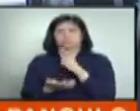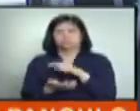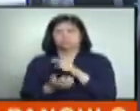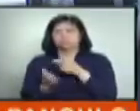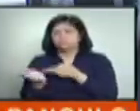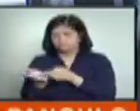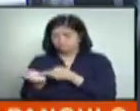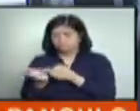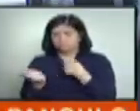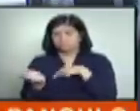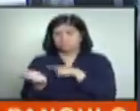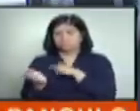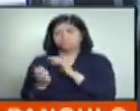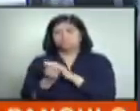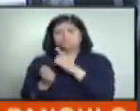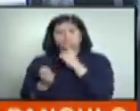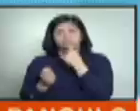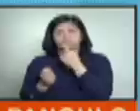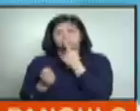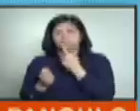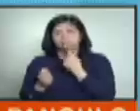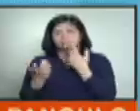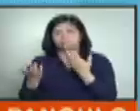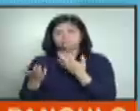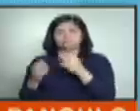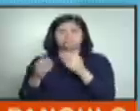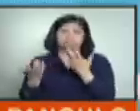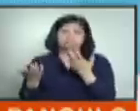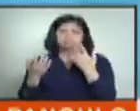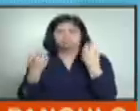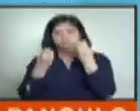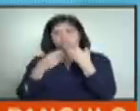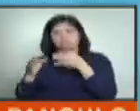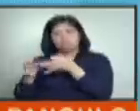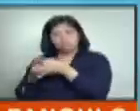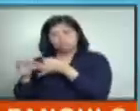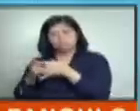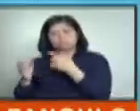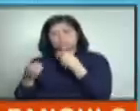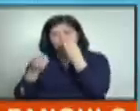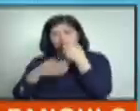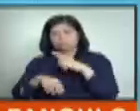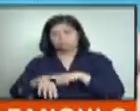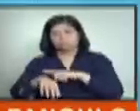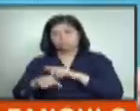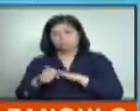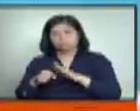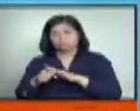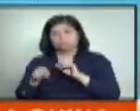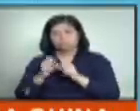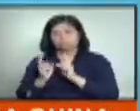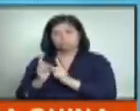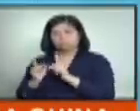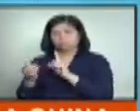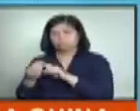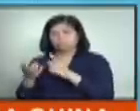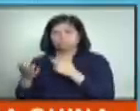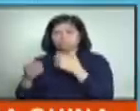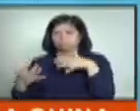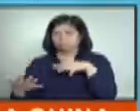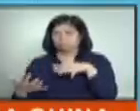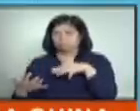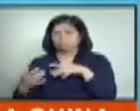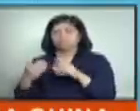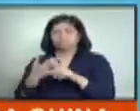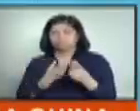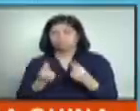naging honest ka sa amin. Kasi kung sinabi mo lang sa amin yan, sir, at least na-brief pa kita, nabigyan ako ng tamang oras na para mag-usap tayo tungkol yan at napag-aralan